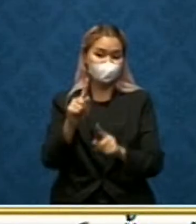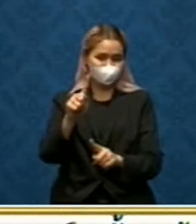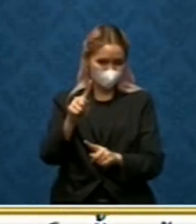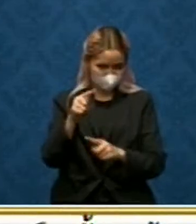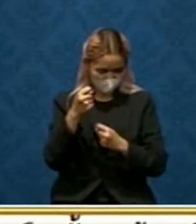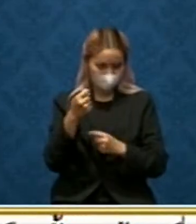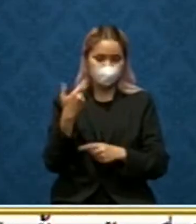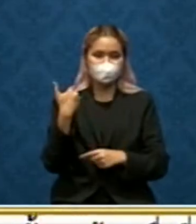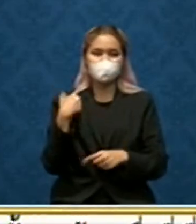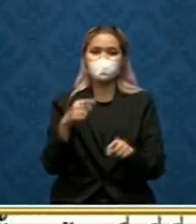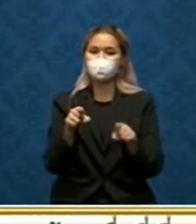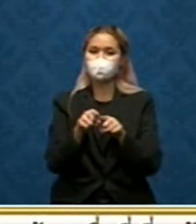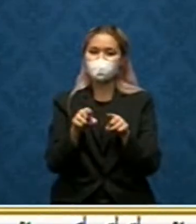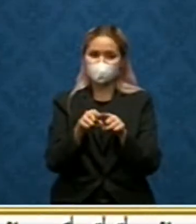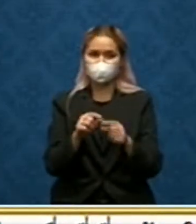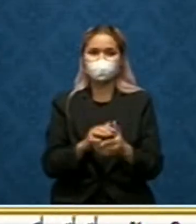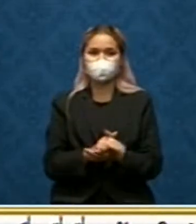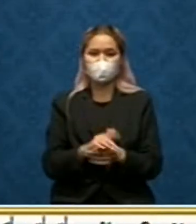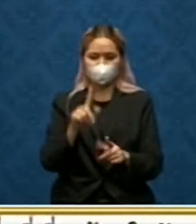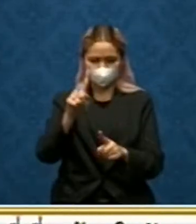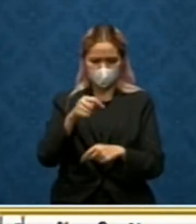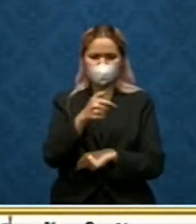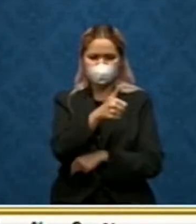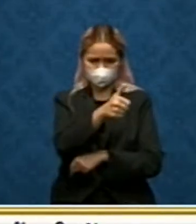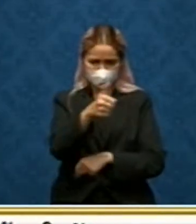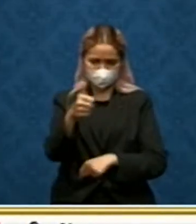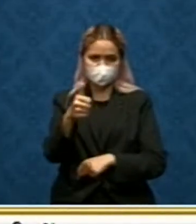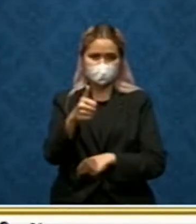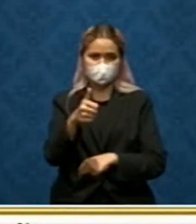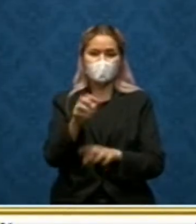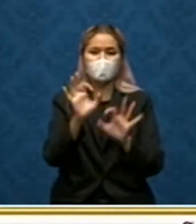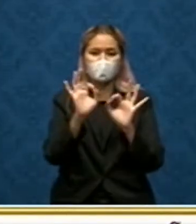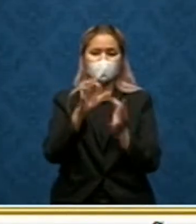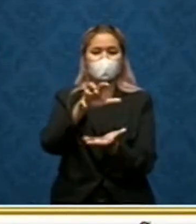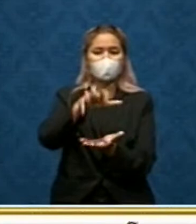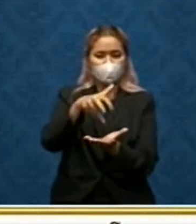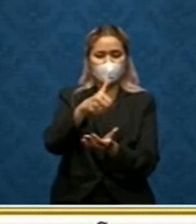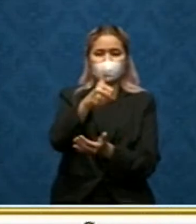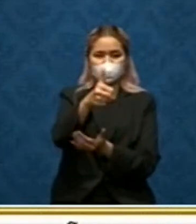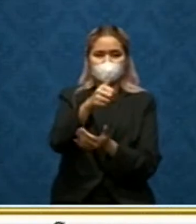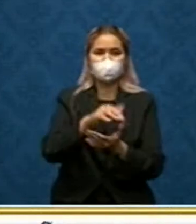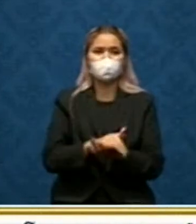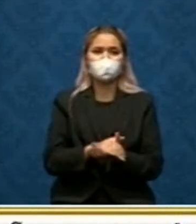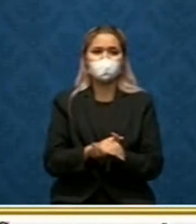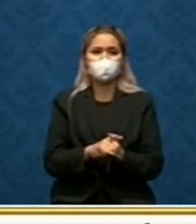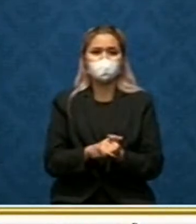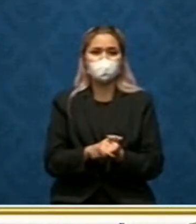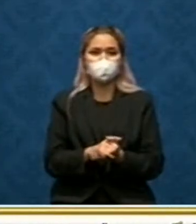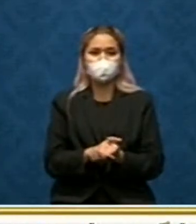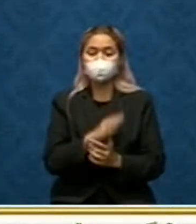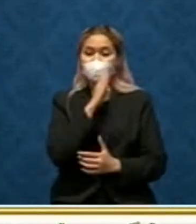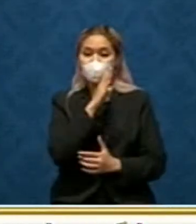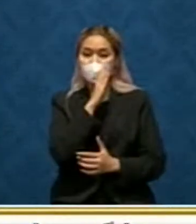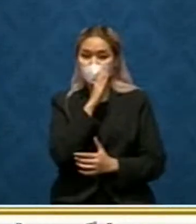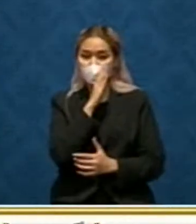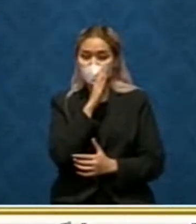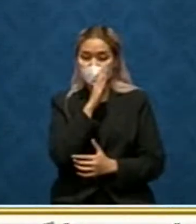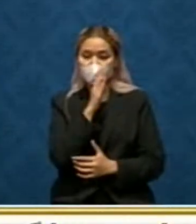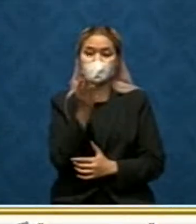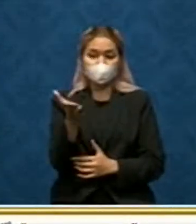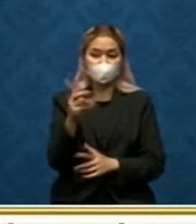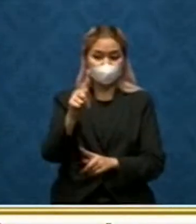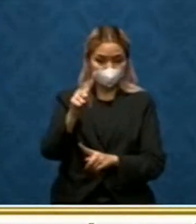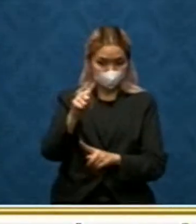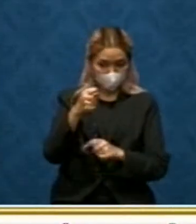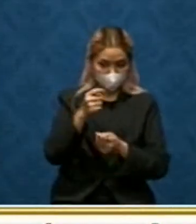มสุนห ท่กตอบ ท่กตอบดีอะพอท่ตอบเสี ผมก็คพอนะ บอกวา ๆ